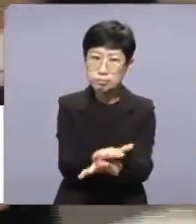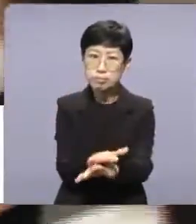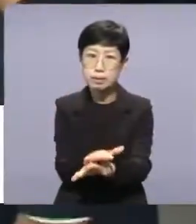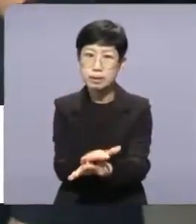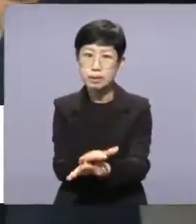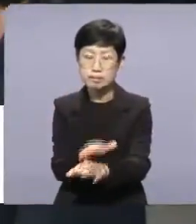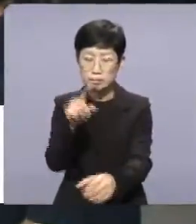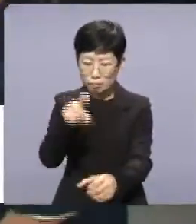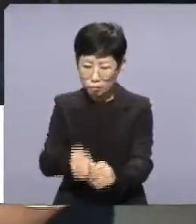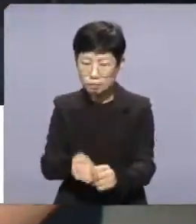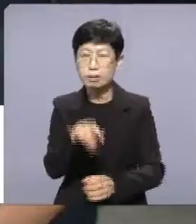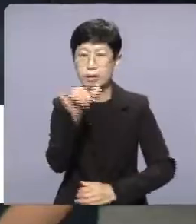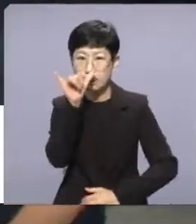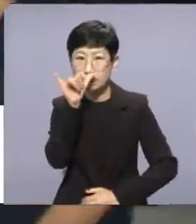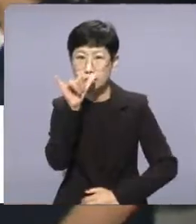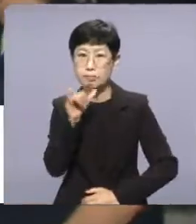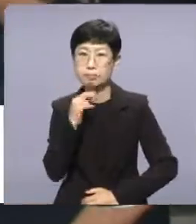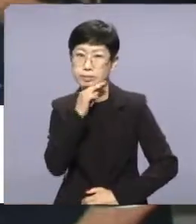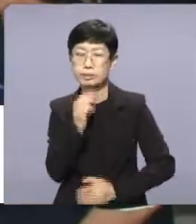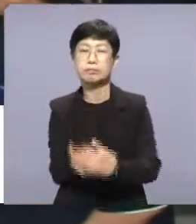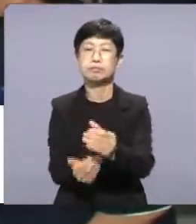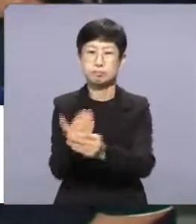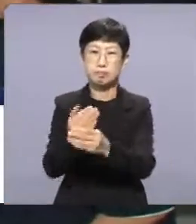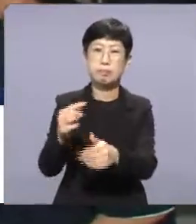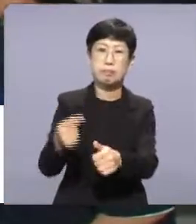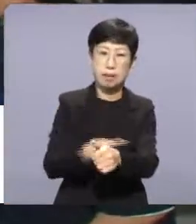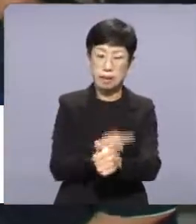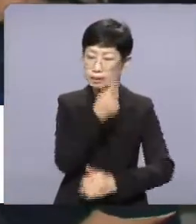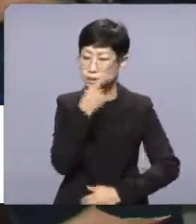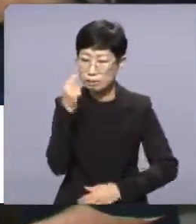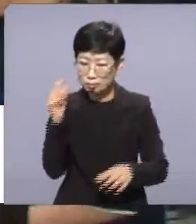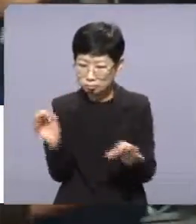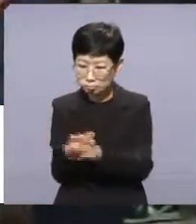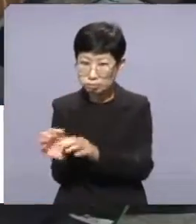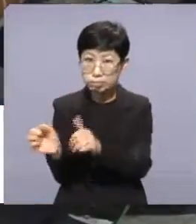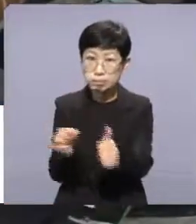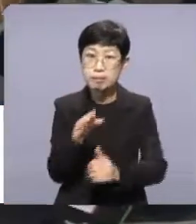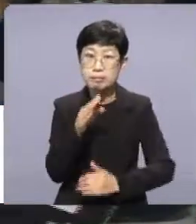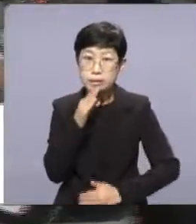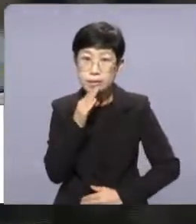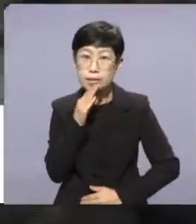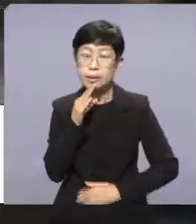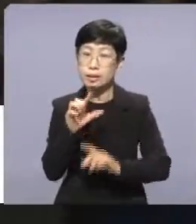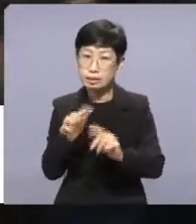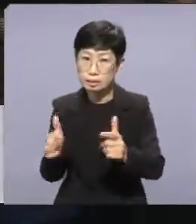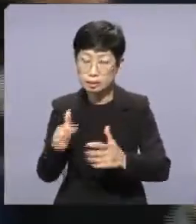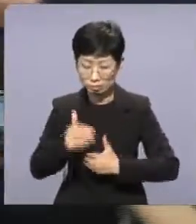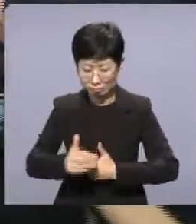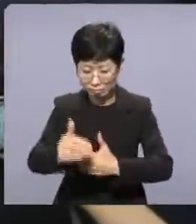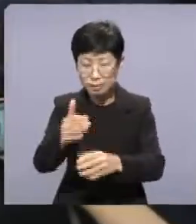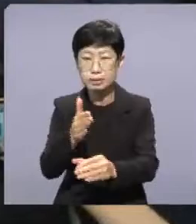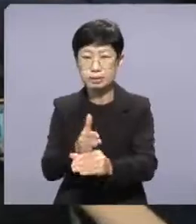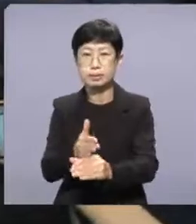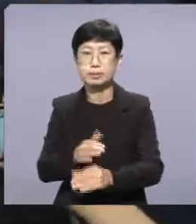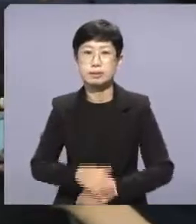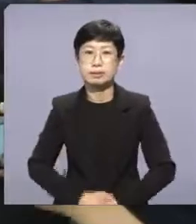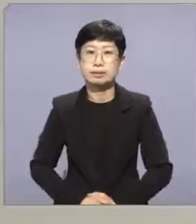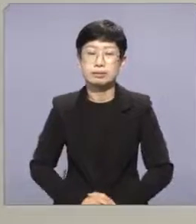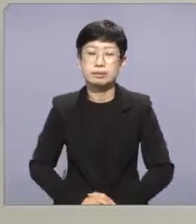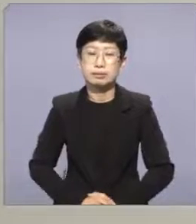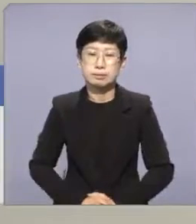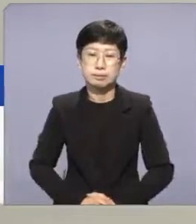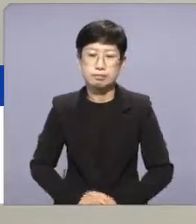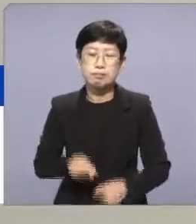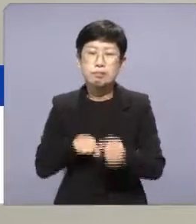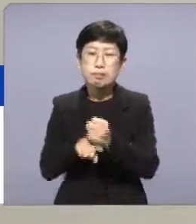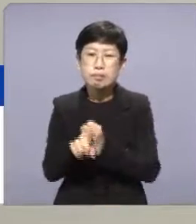확인된 건데 쟁점이 증거 인멸 교사 여부로 옮겨지며 징계 절차가 개시됐습니다.